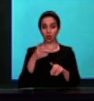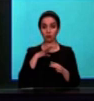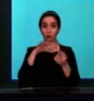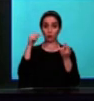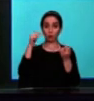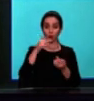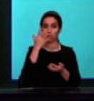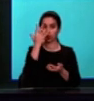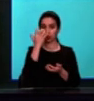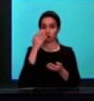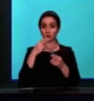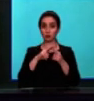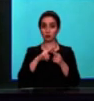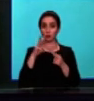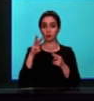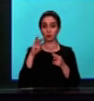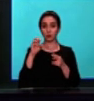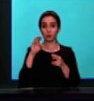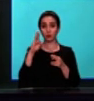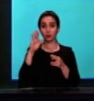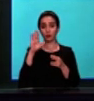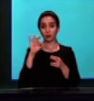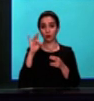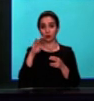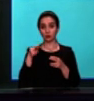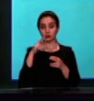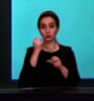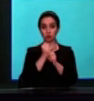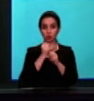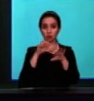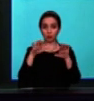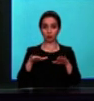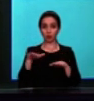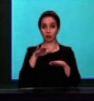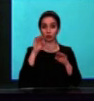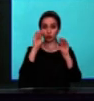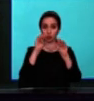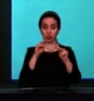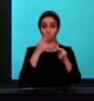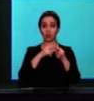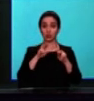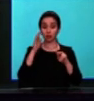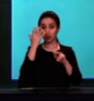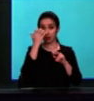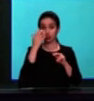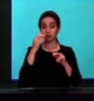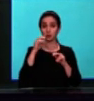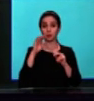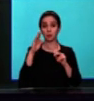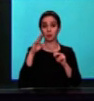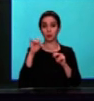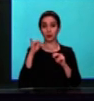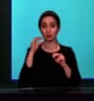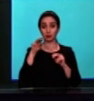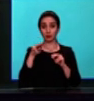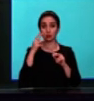mos rasmni Microsoft Word ishchi maydoniga joylashtiring, lekin rasm nusxasini Paint